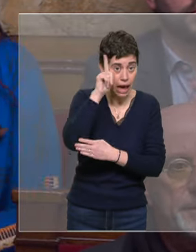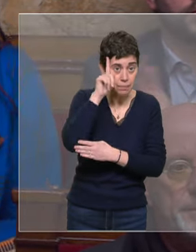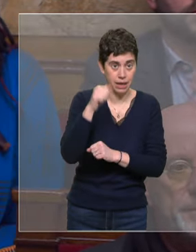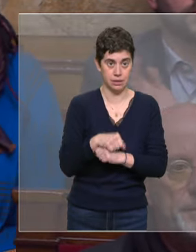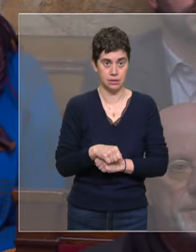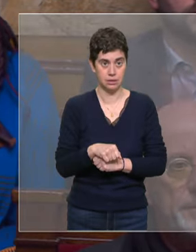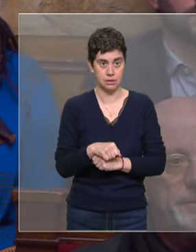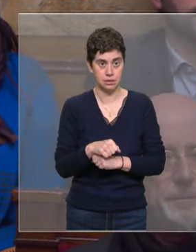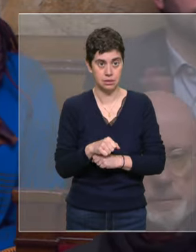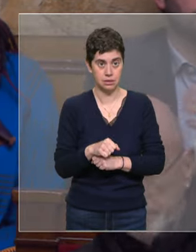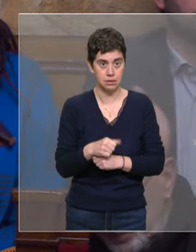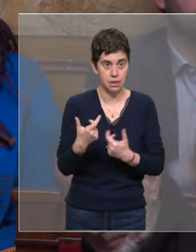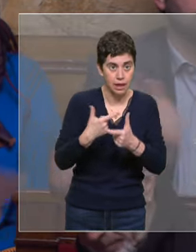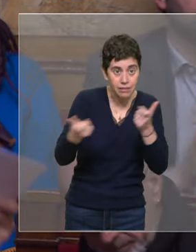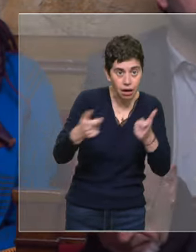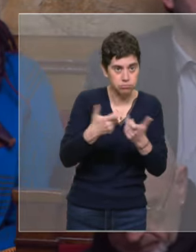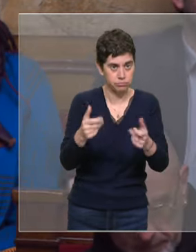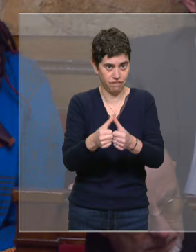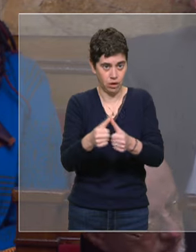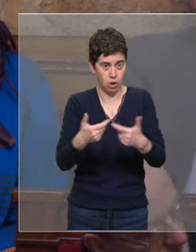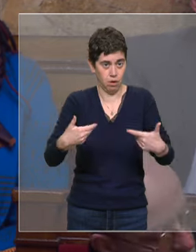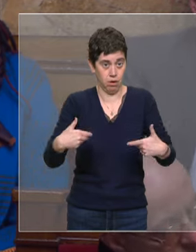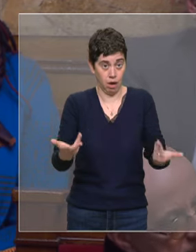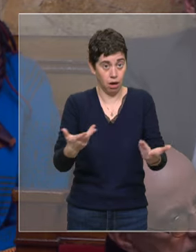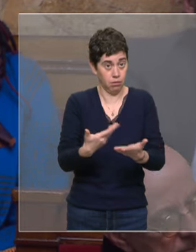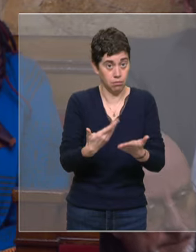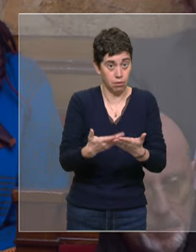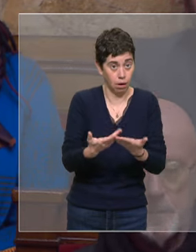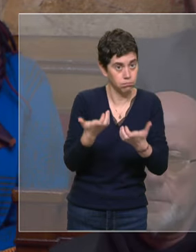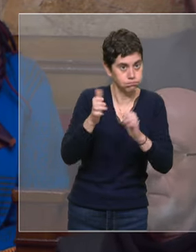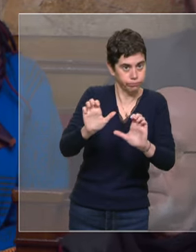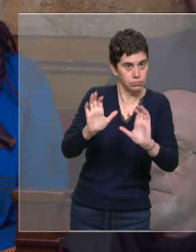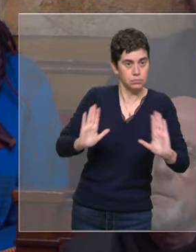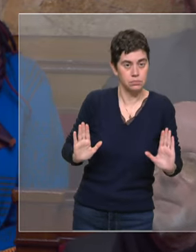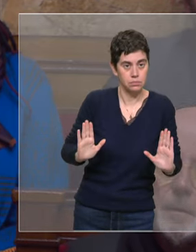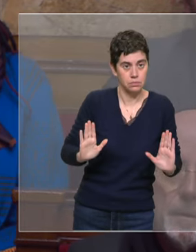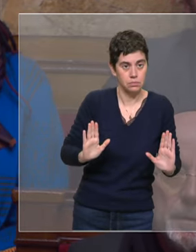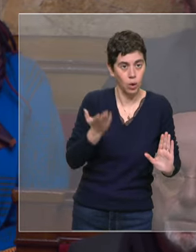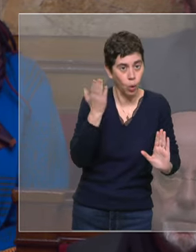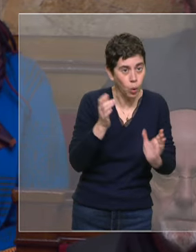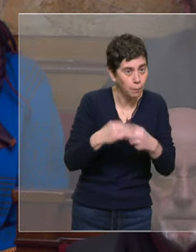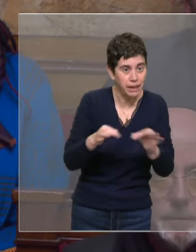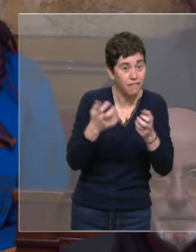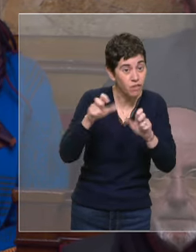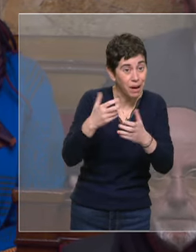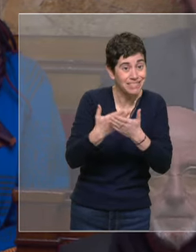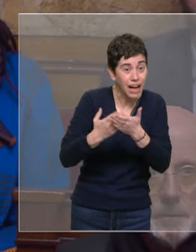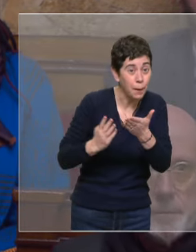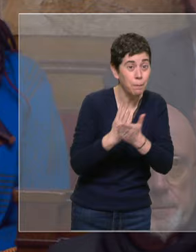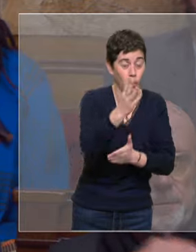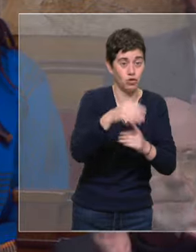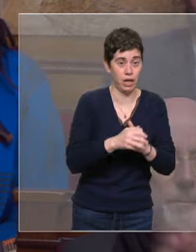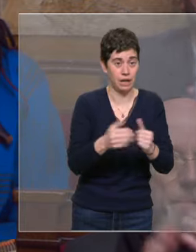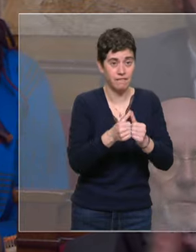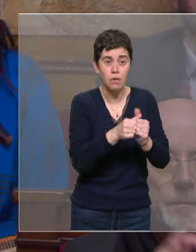du président Macron. Même l'OTAN a démenti avoir de tels projets. Cessez donc d'humilier la France et d'instrumentaliser la